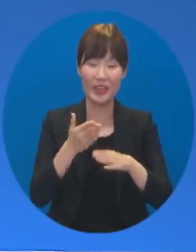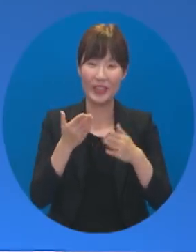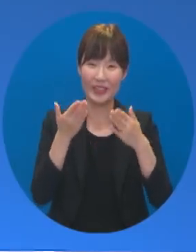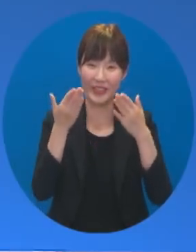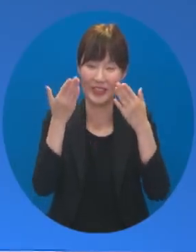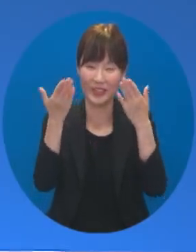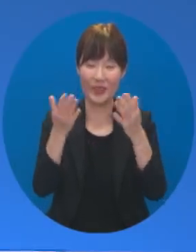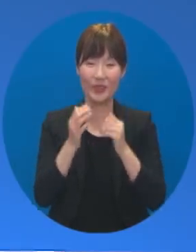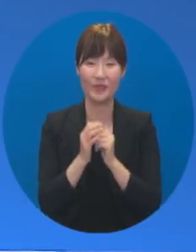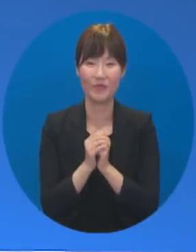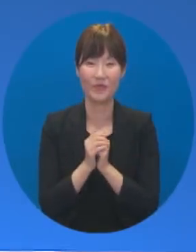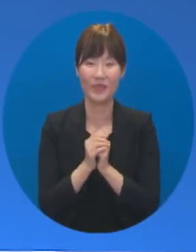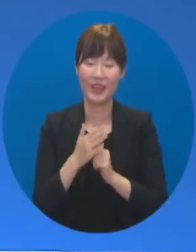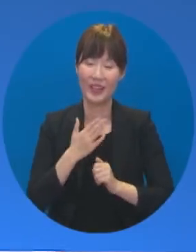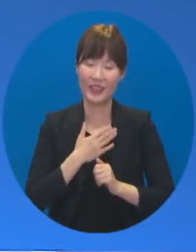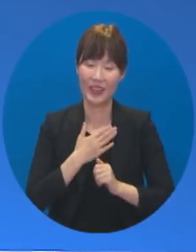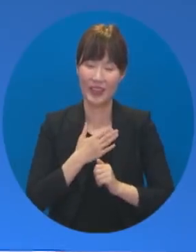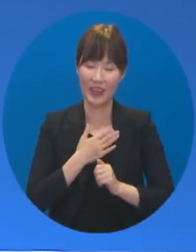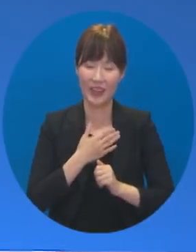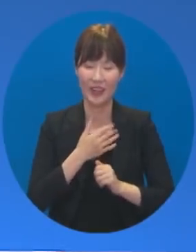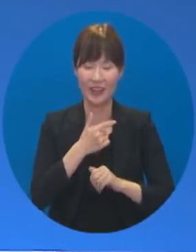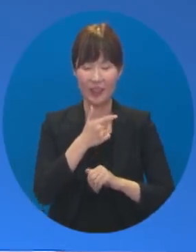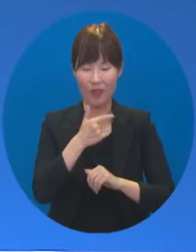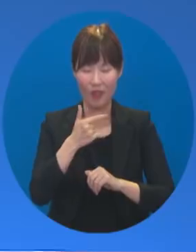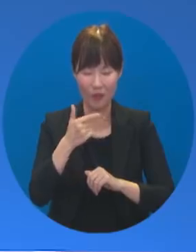빌어서 제가 감사를 드립니다.